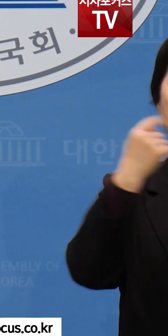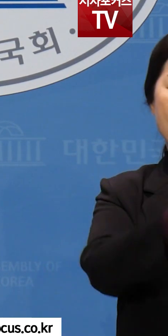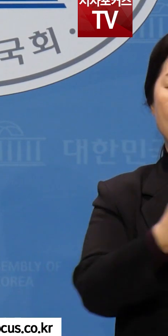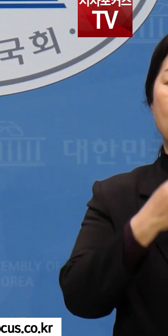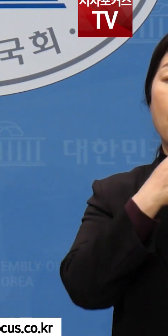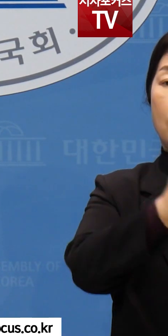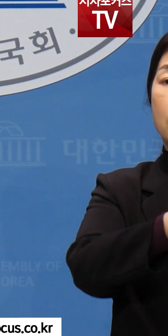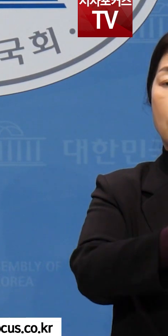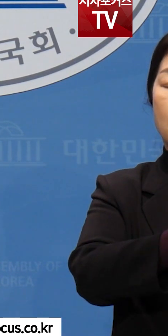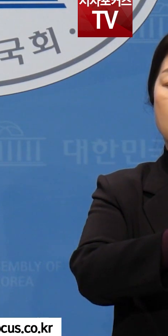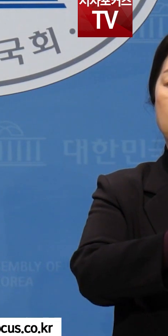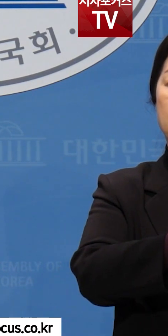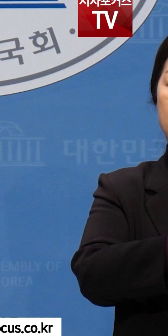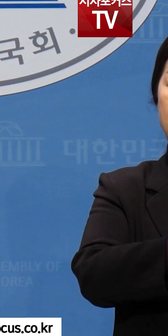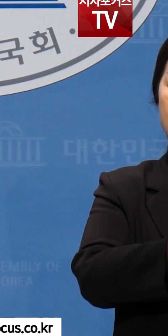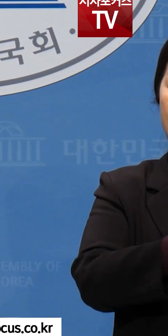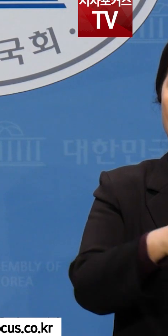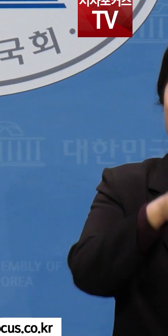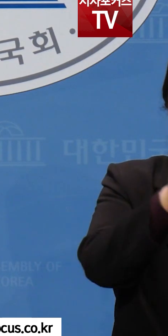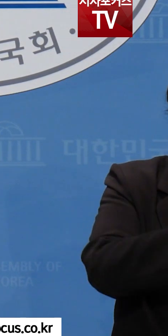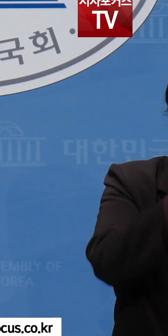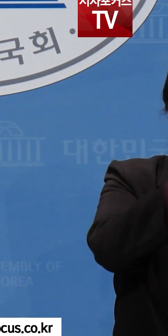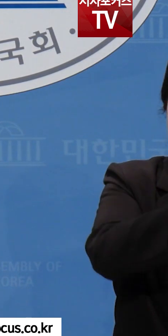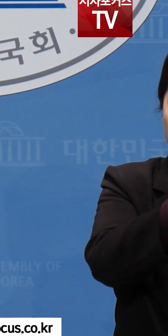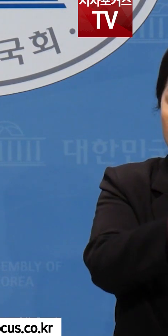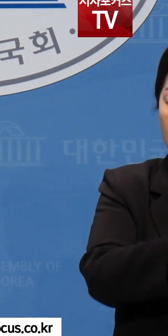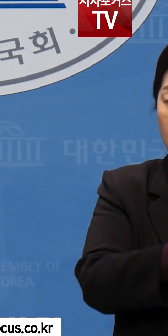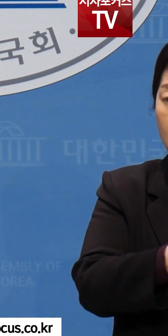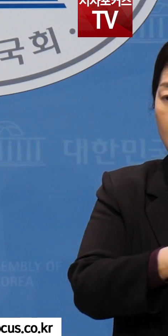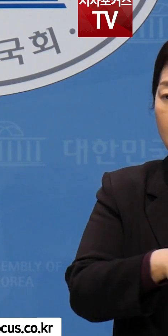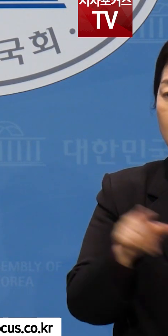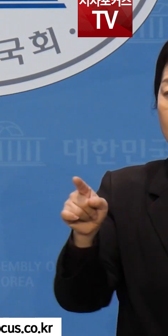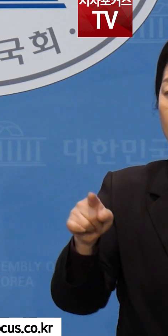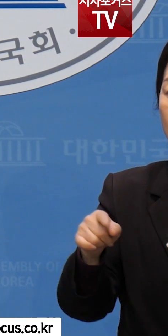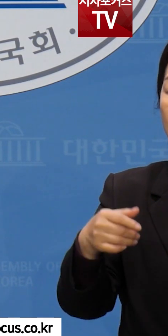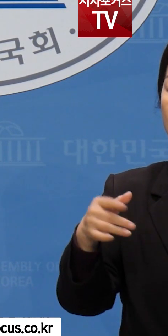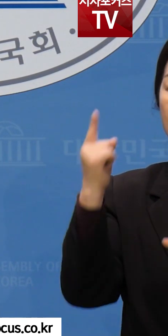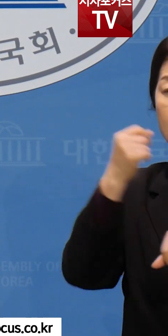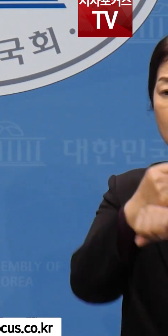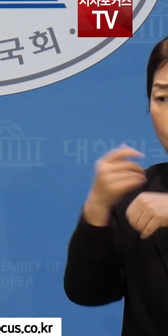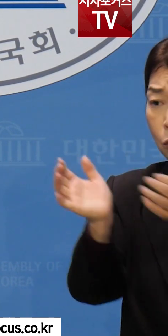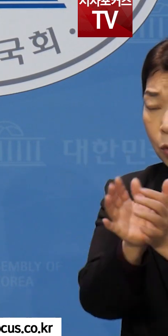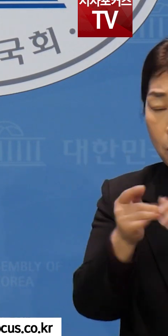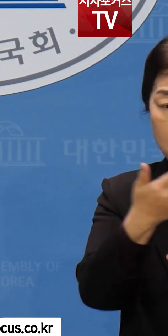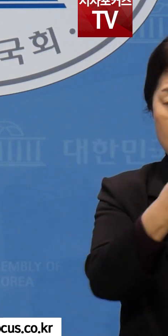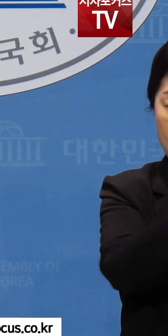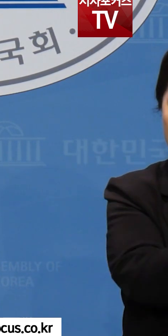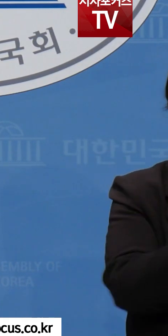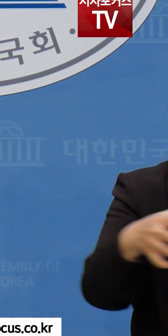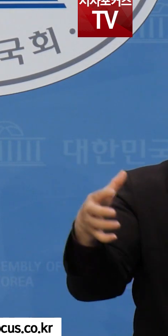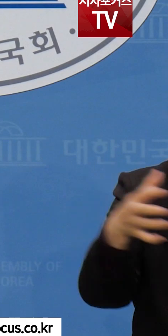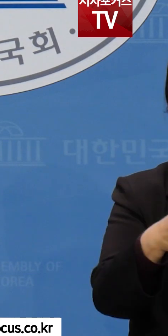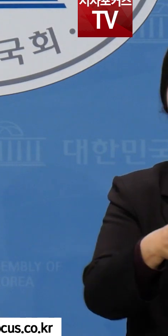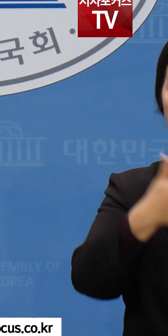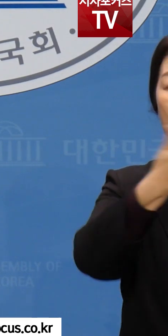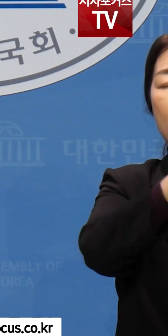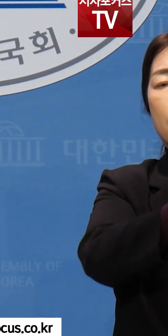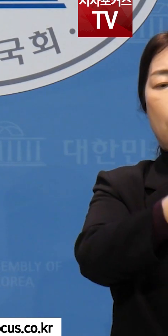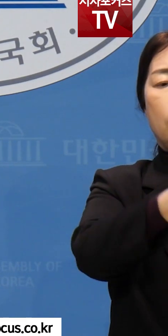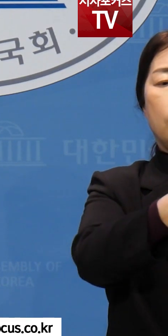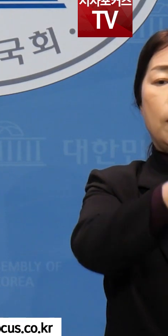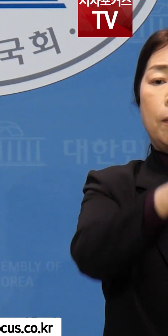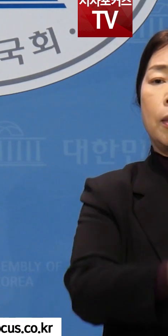수행하고 가제 선정 시 항우연과 협의까지 하도록 제시했으며 심지어